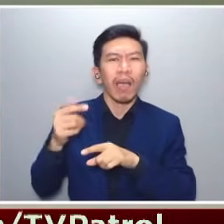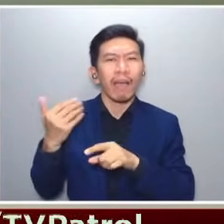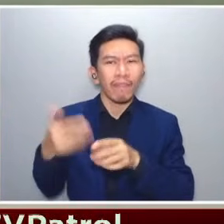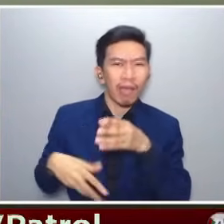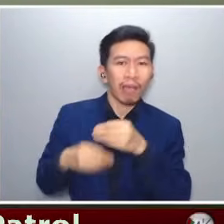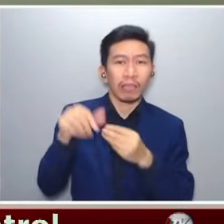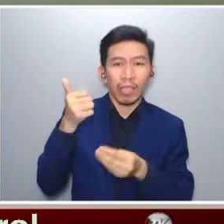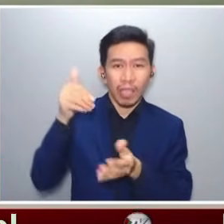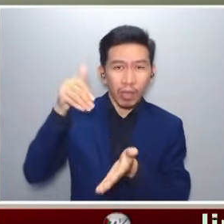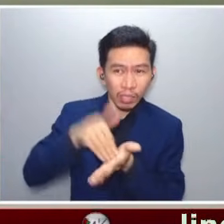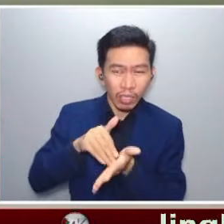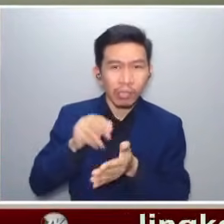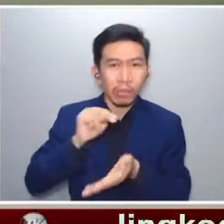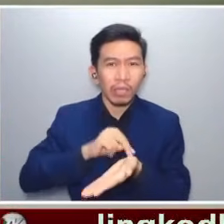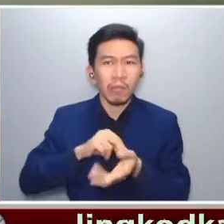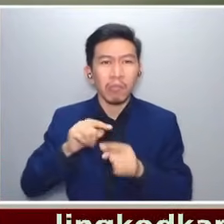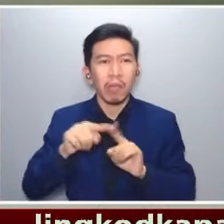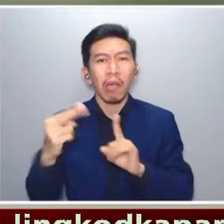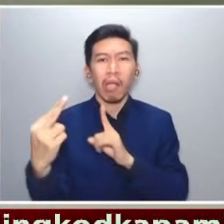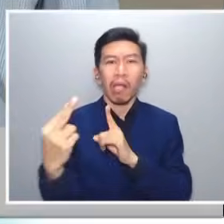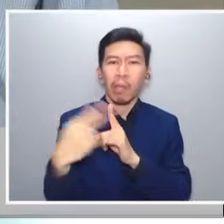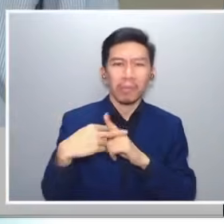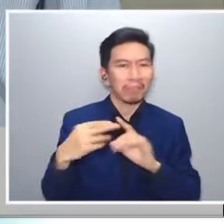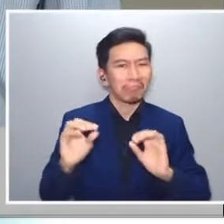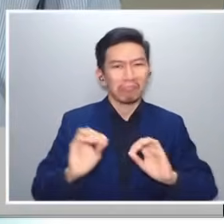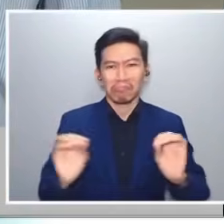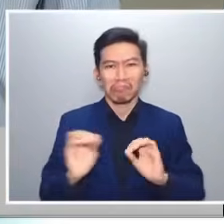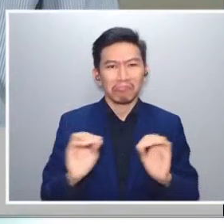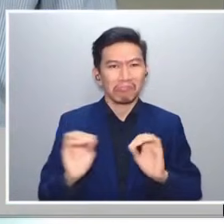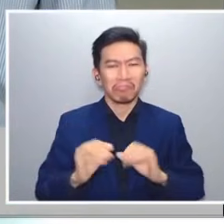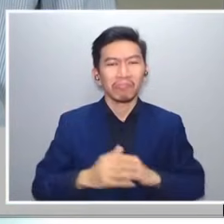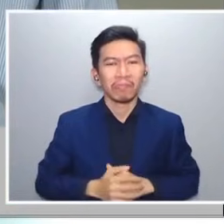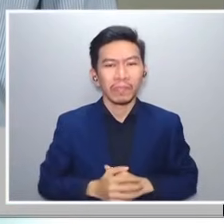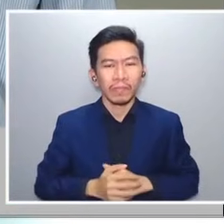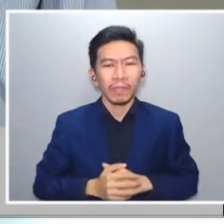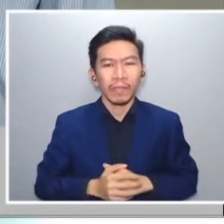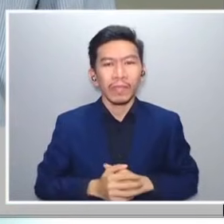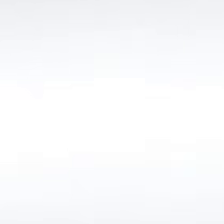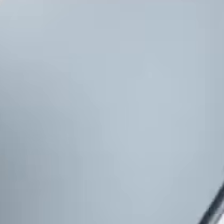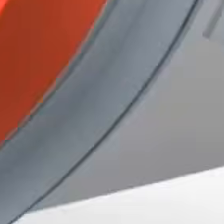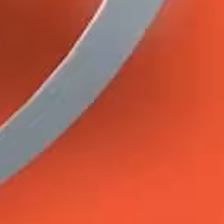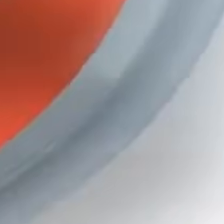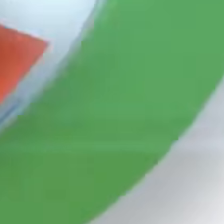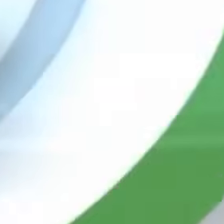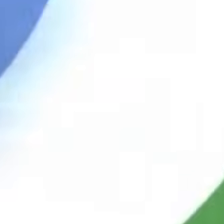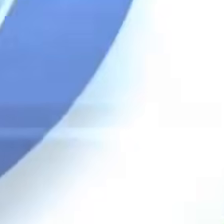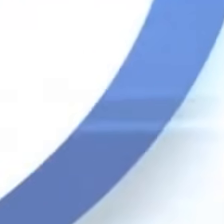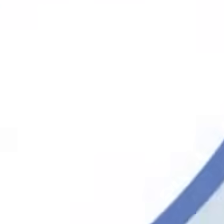umanong masyadong nag-a-apply. Bernadette. Maraming salamat, Michael Delizo.